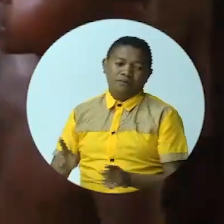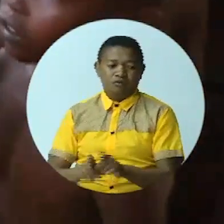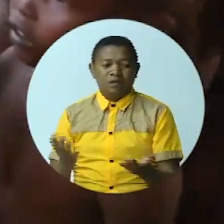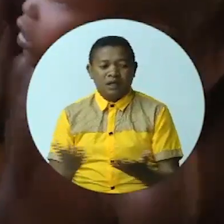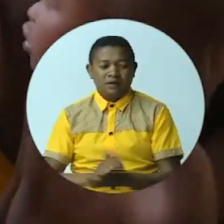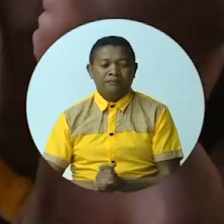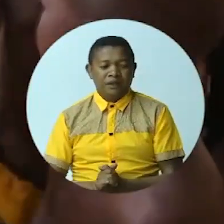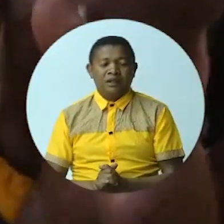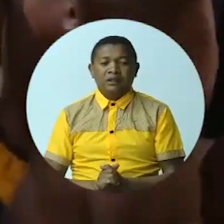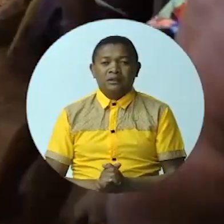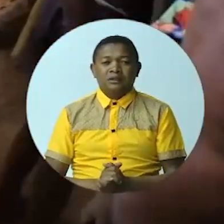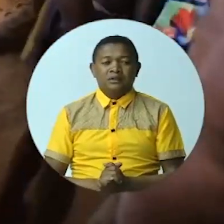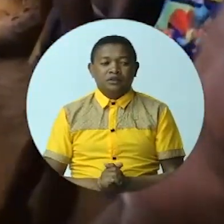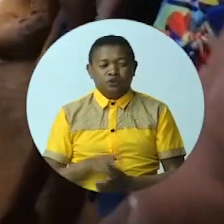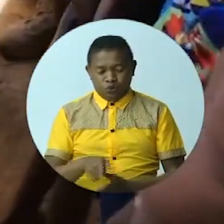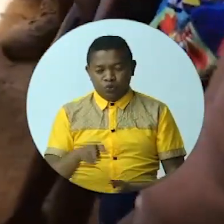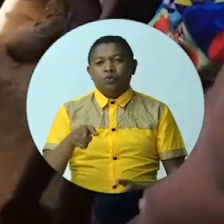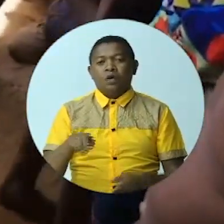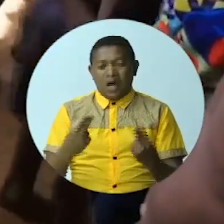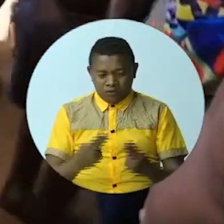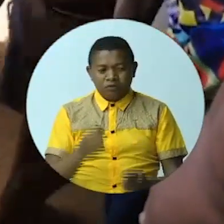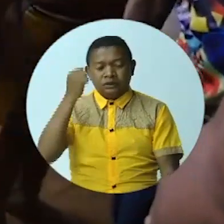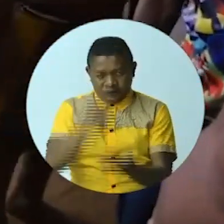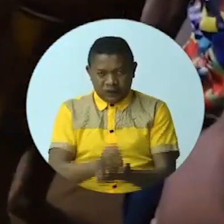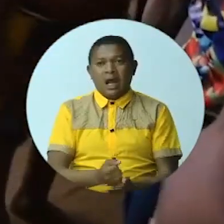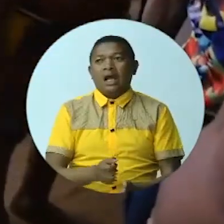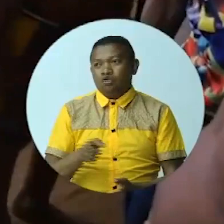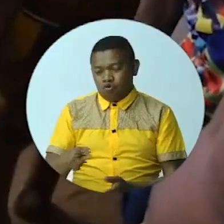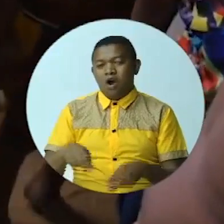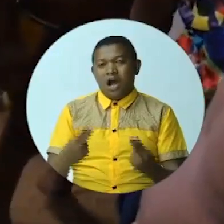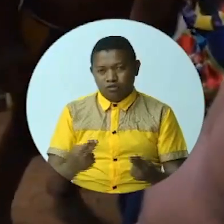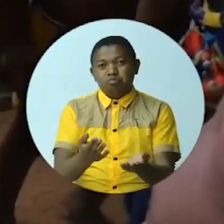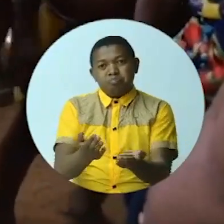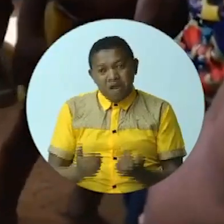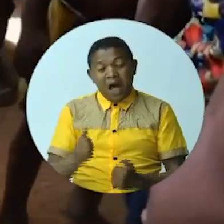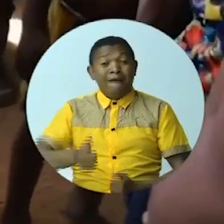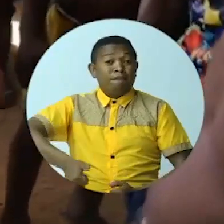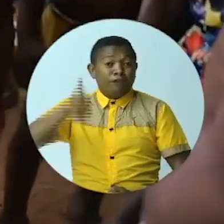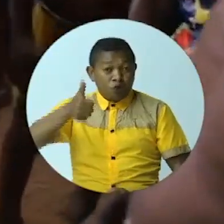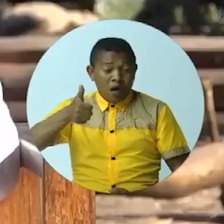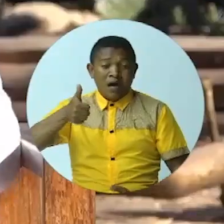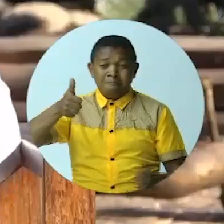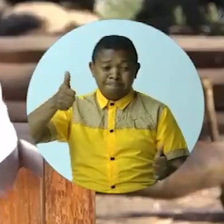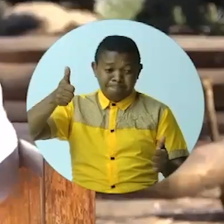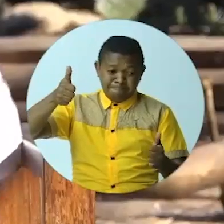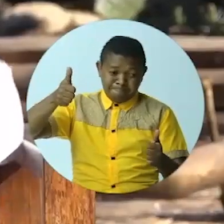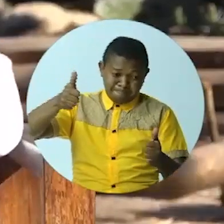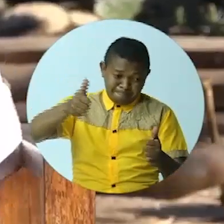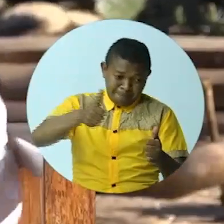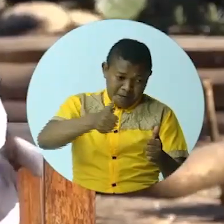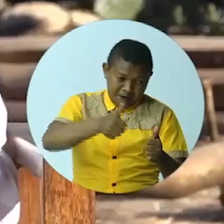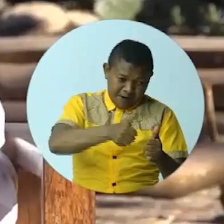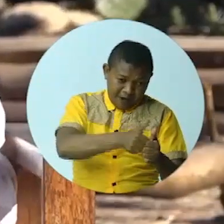amin'ireo olona zay ny ilaina siloa fizy ny vahoaka miaraka amin'ny vahoaka ary